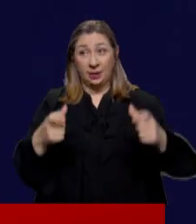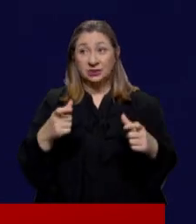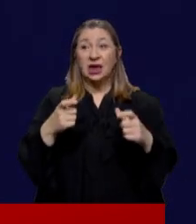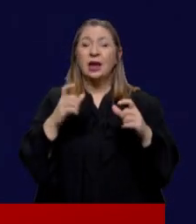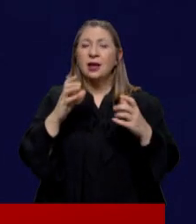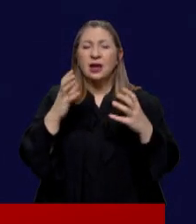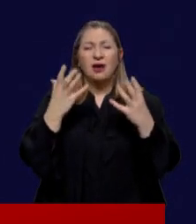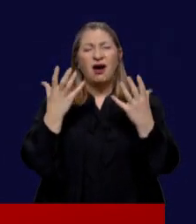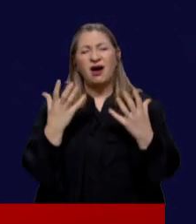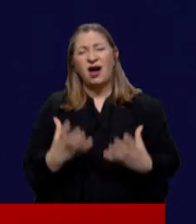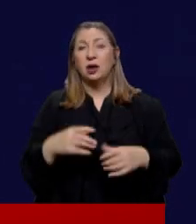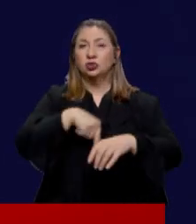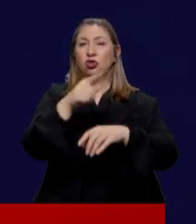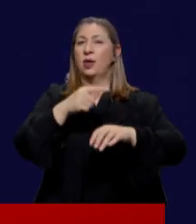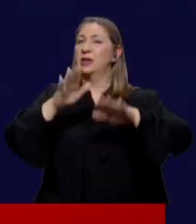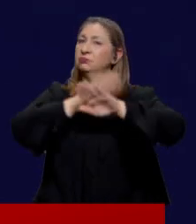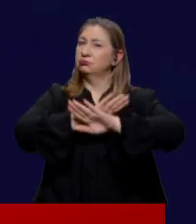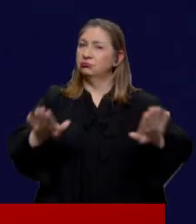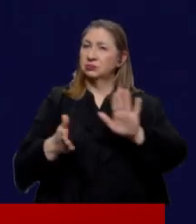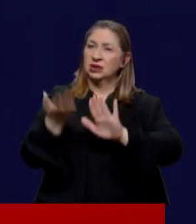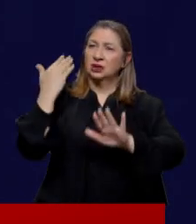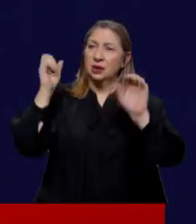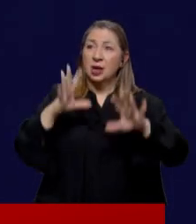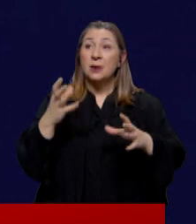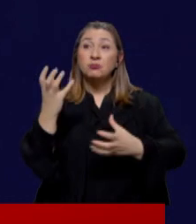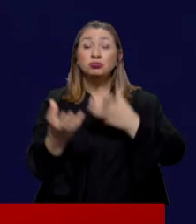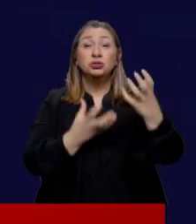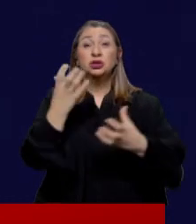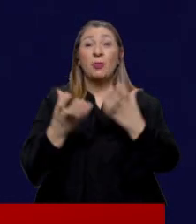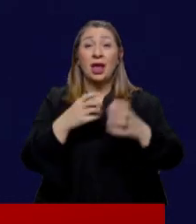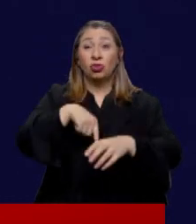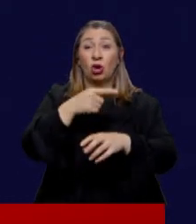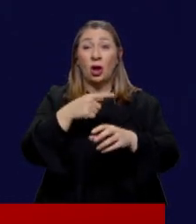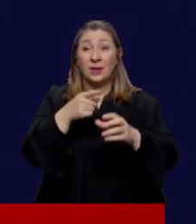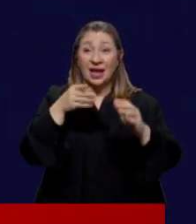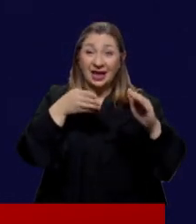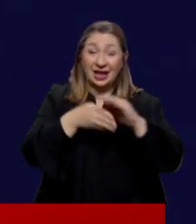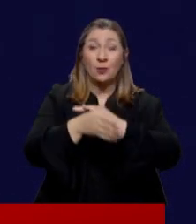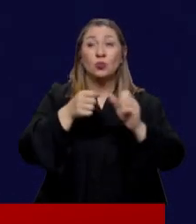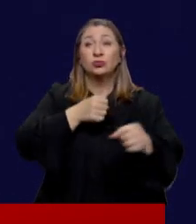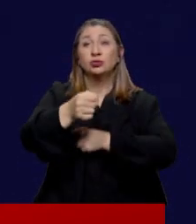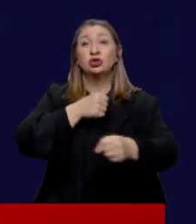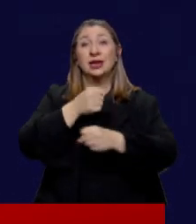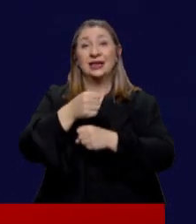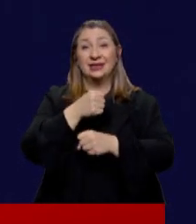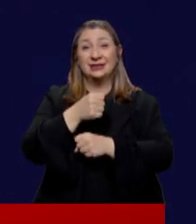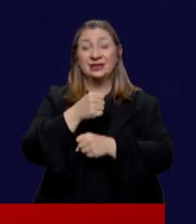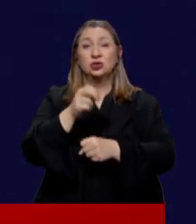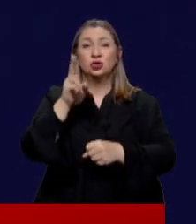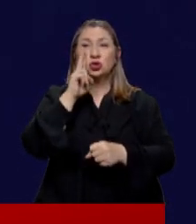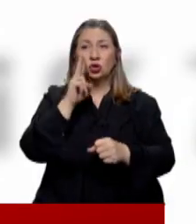hamlık dönemini Geride bırakıp pişme dönemine geçirmek için verdiğimiz mücadelenin